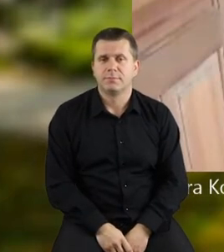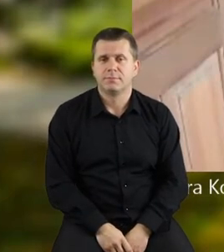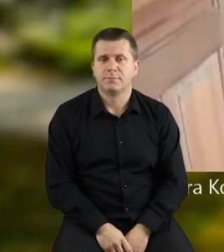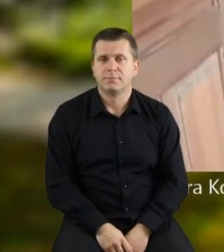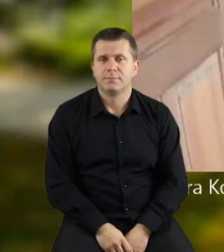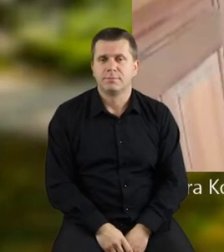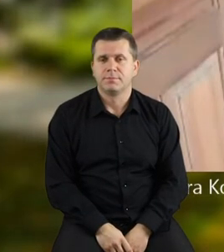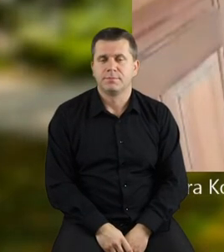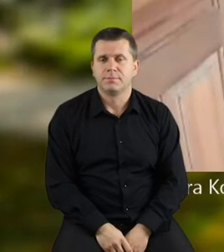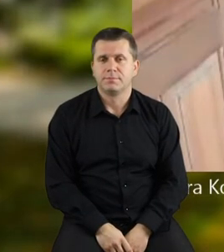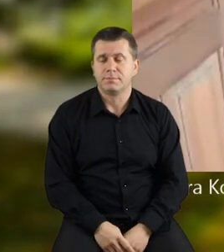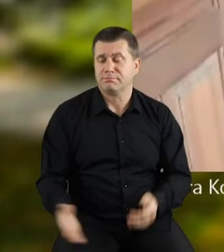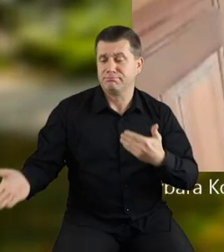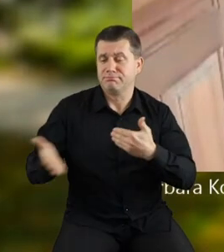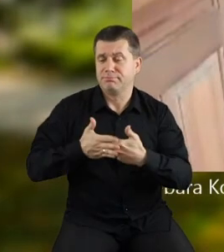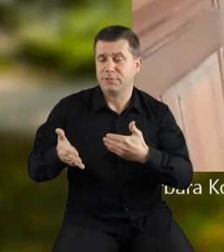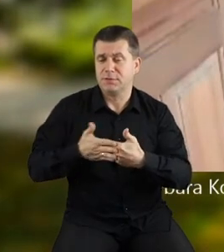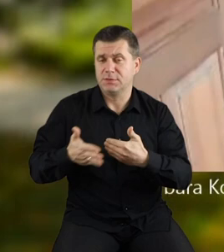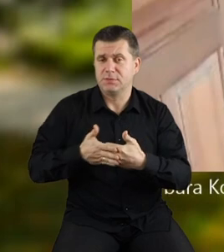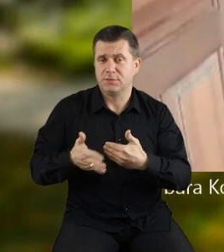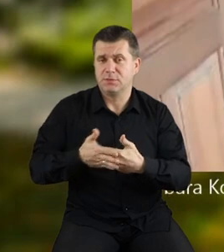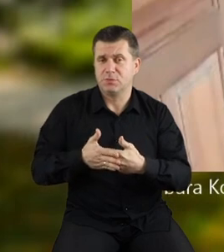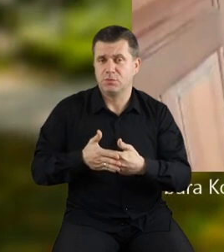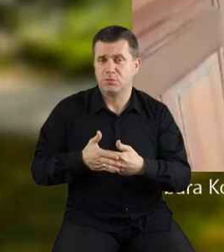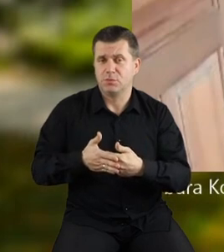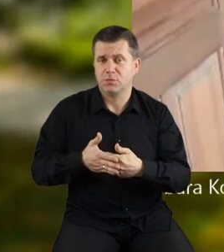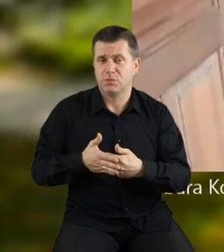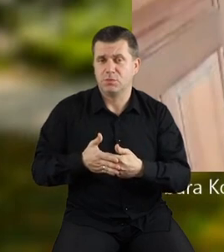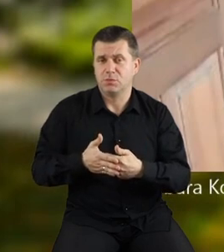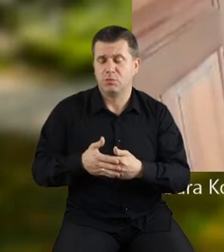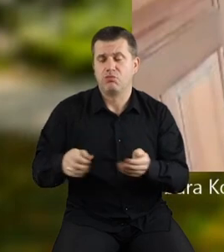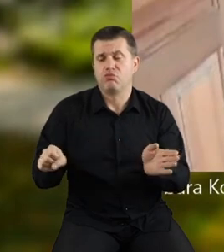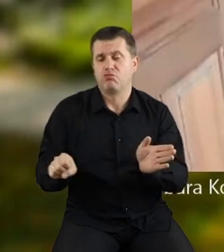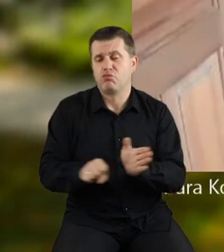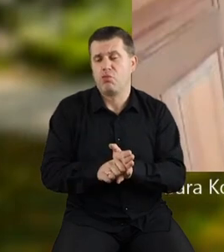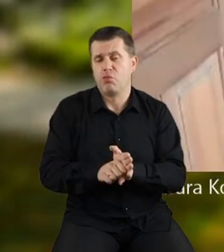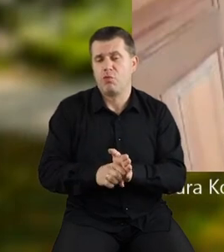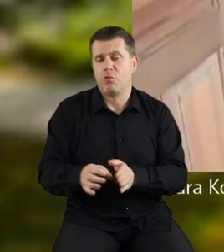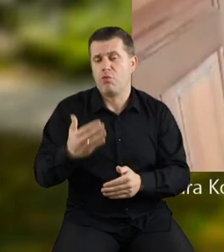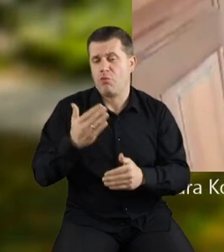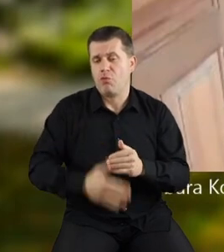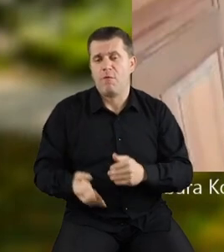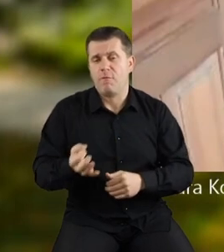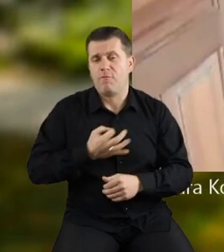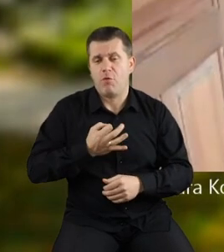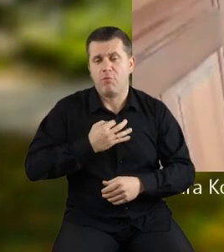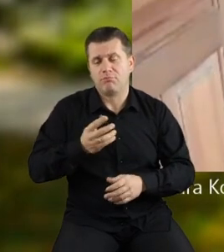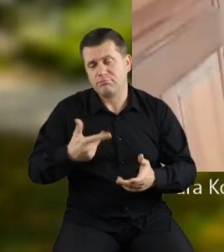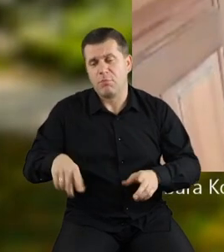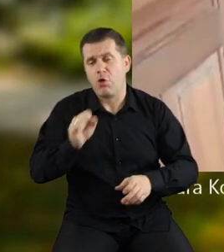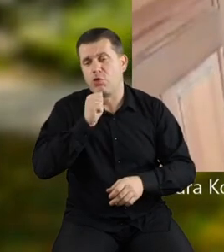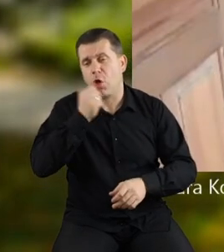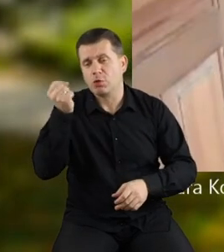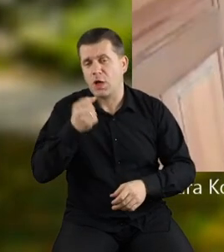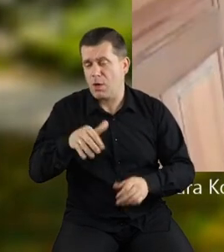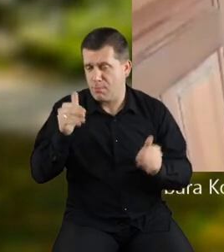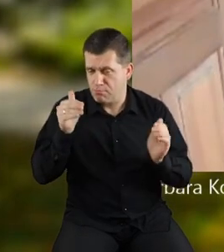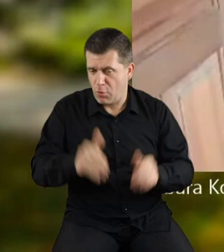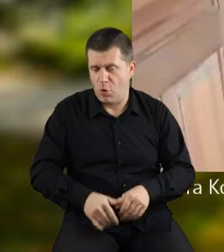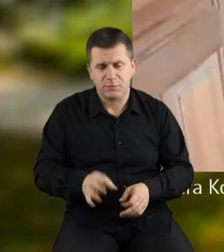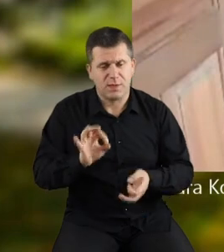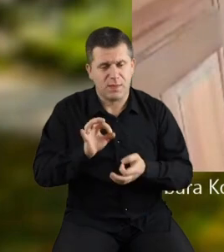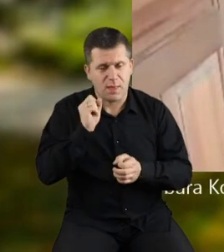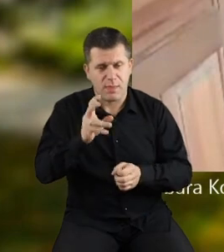kiedy już zbliżamy się do swojej wspaniałej kobiecej dojrzałości,